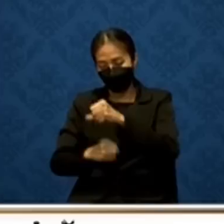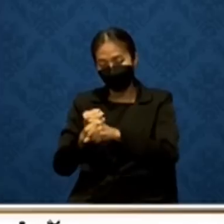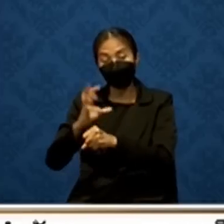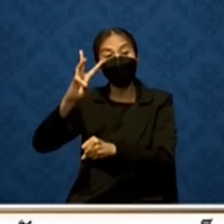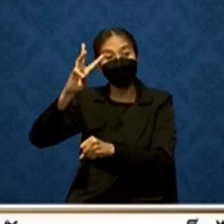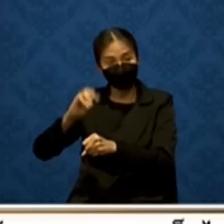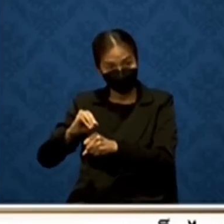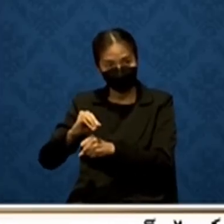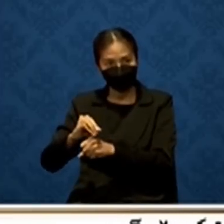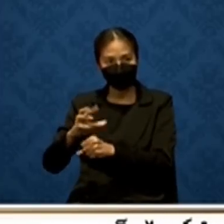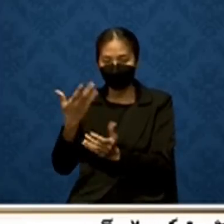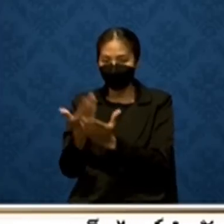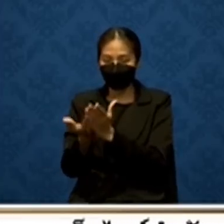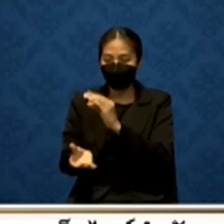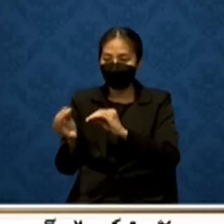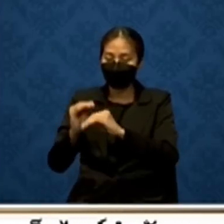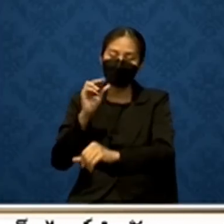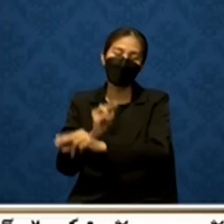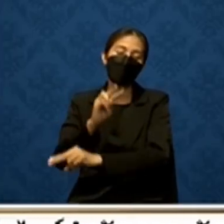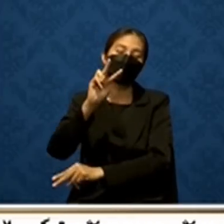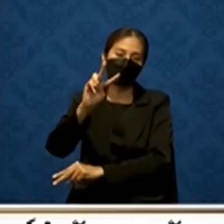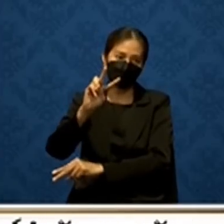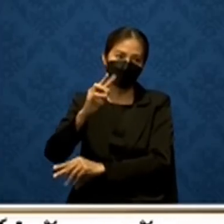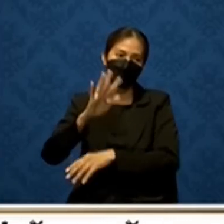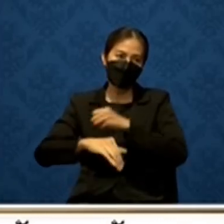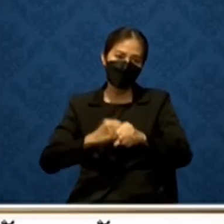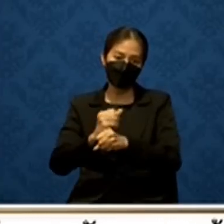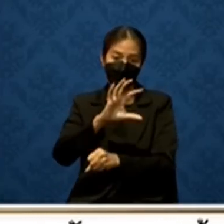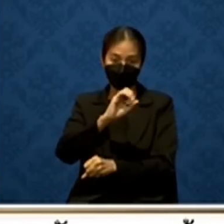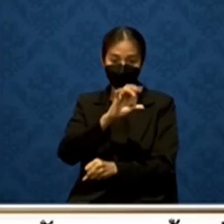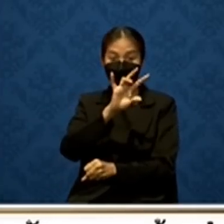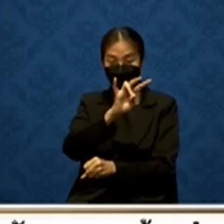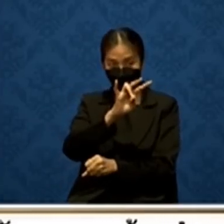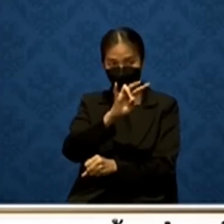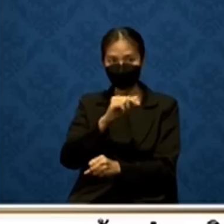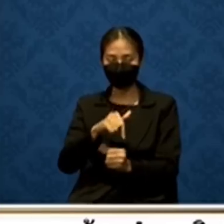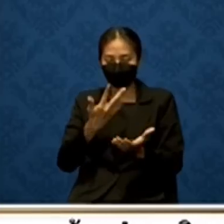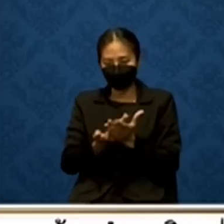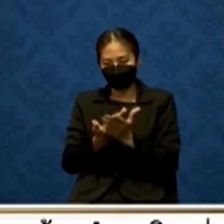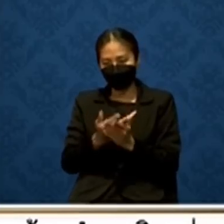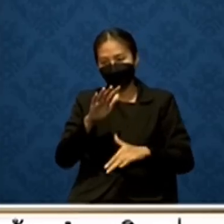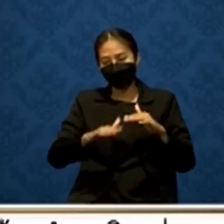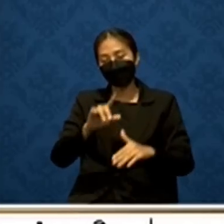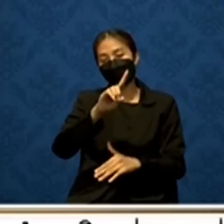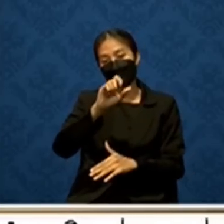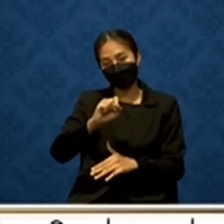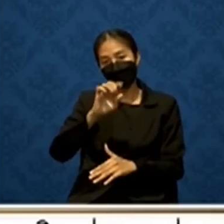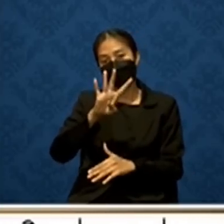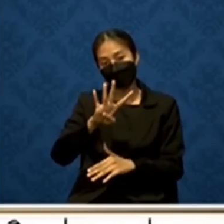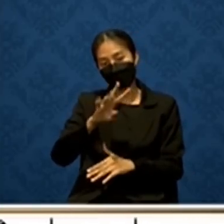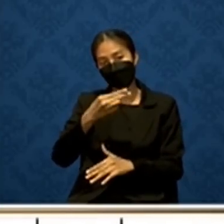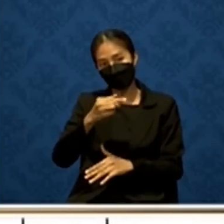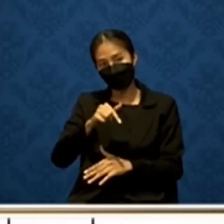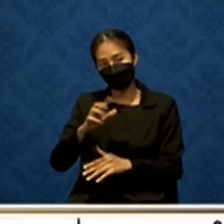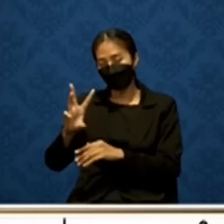ในช่วง 10 ก่ปีทผ่านมาปี 2,557 บัมนานอยู่ที่ 1,04 ป 6,04